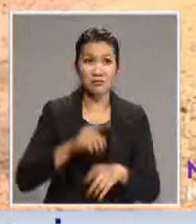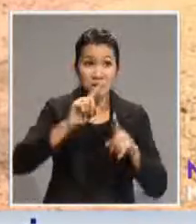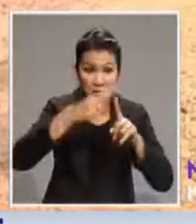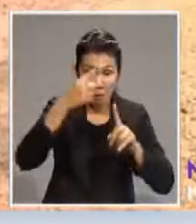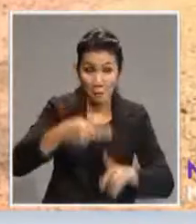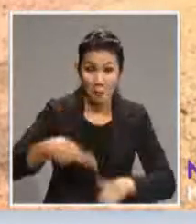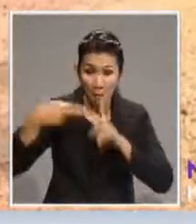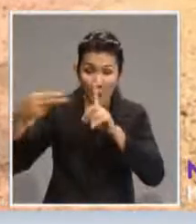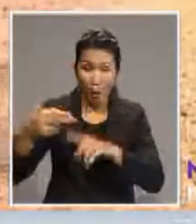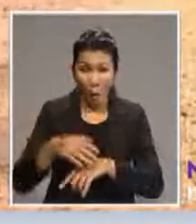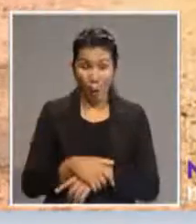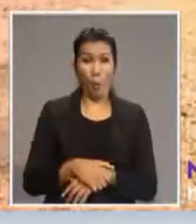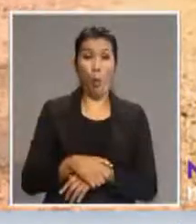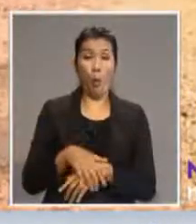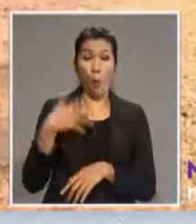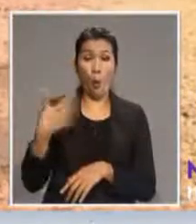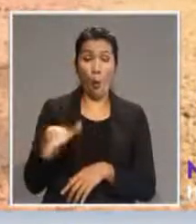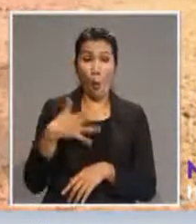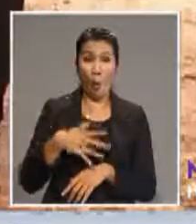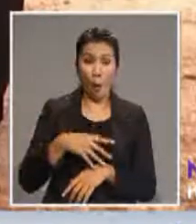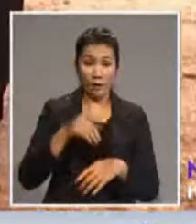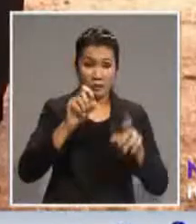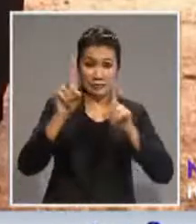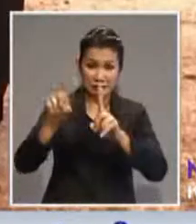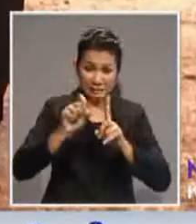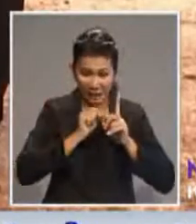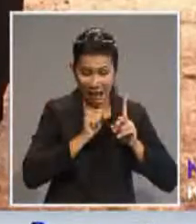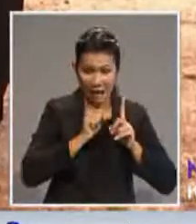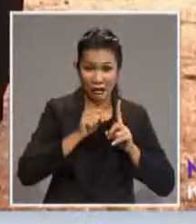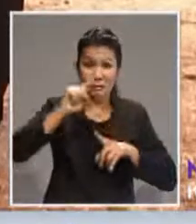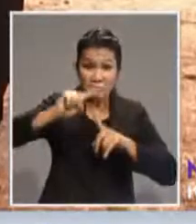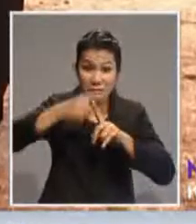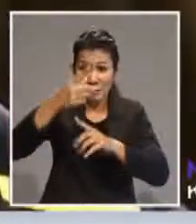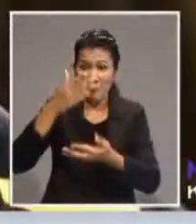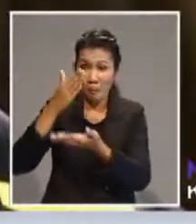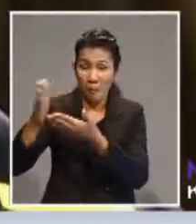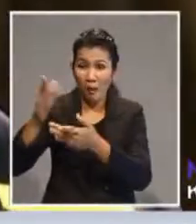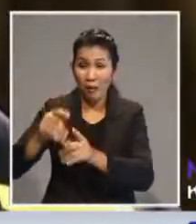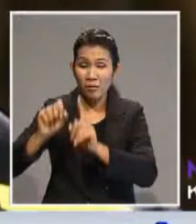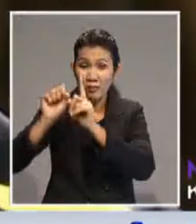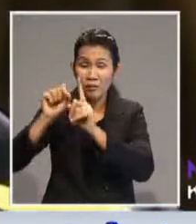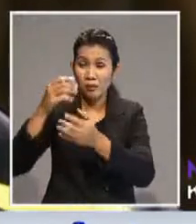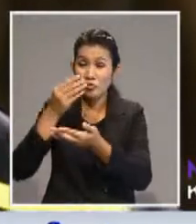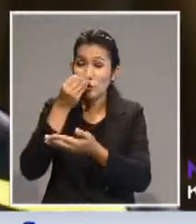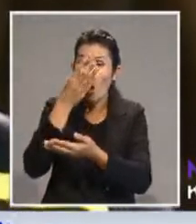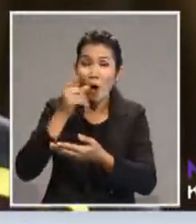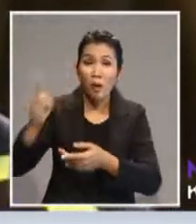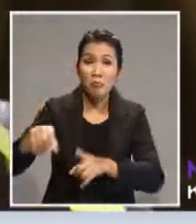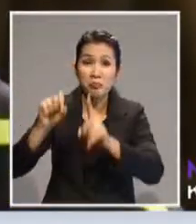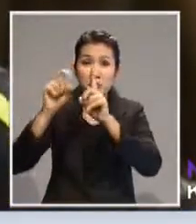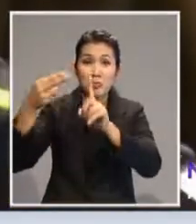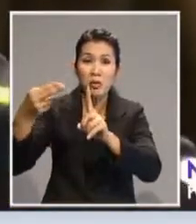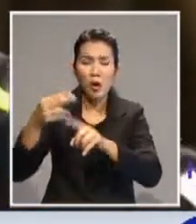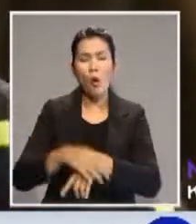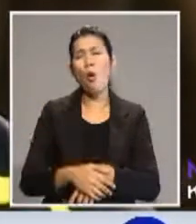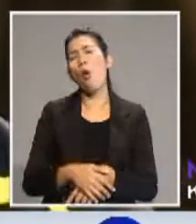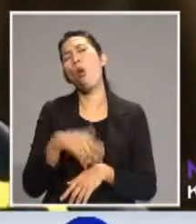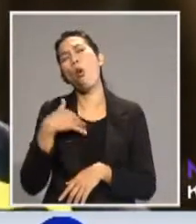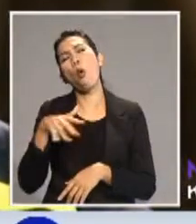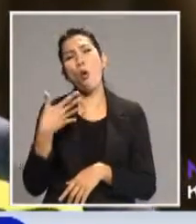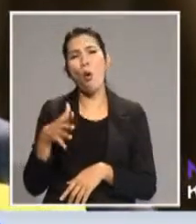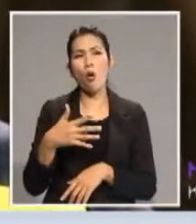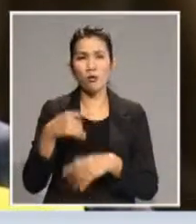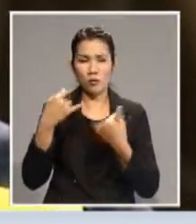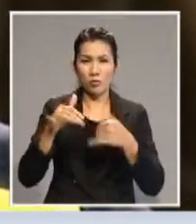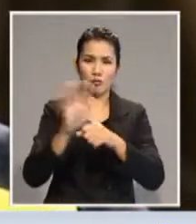ะครับ แสนหนึ่งใจหมื่นหนึ่ง ครับ แล้วยังไงฮะมาเป็นหนี้ทกสตอนไหนล่ะ โอ้ตอนนี้แหละครับยื่นข่า